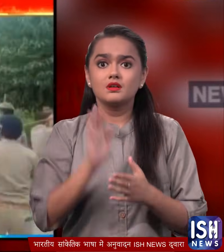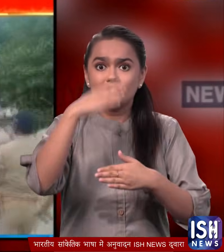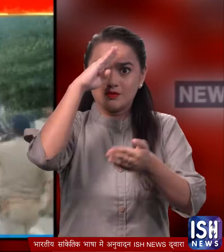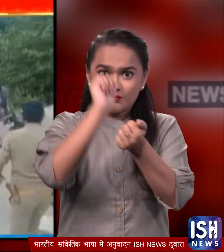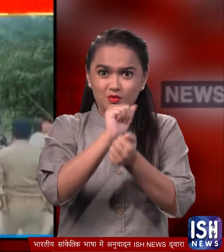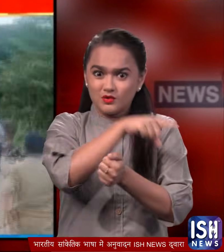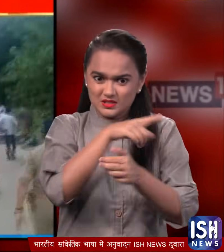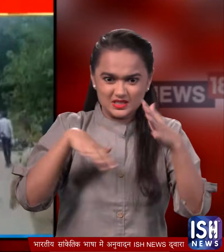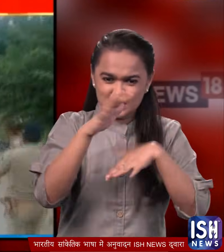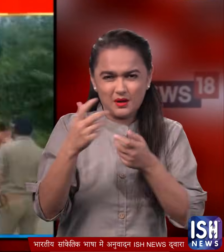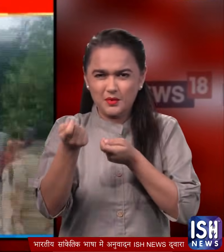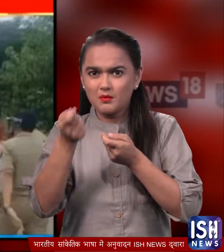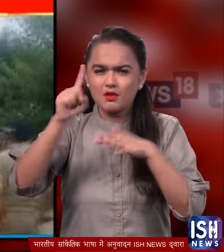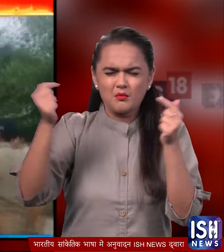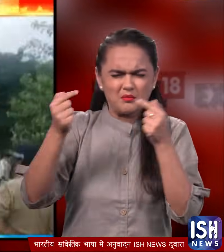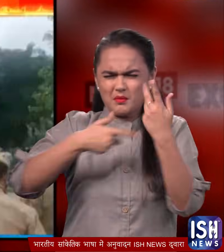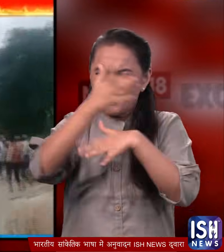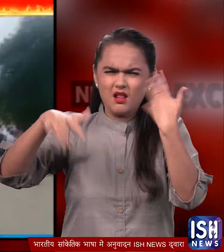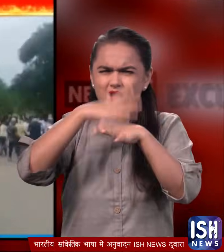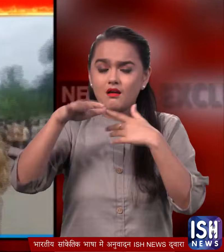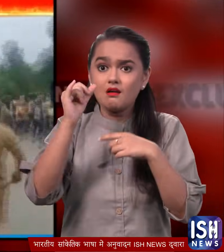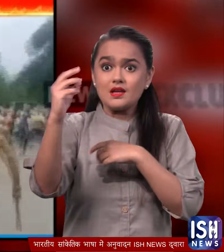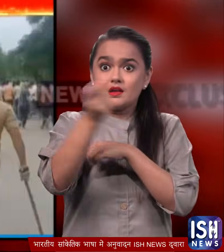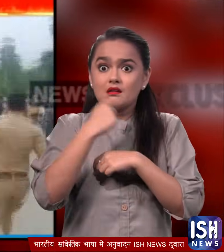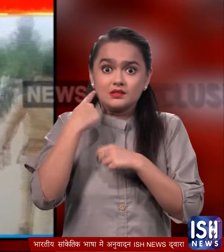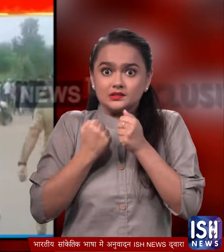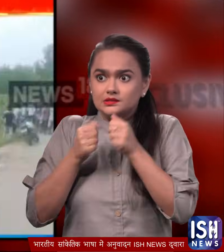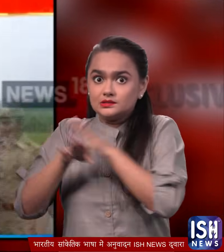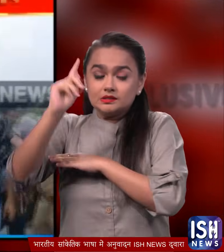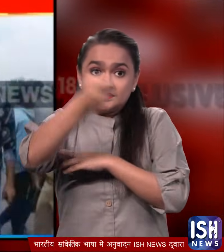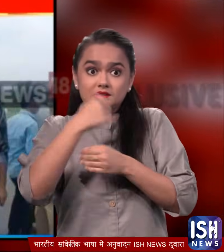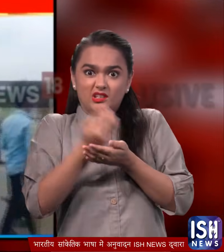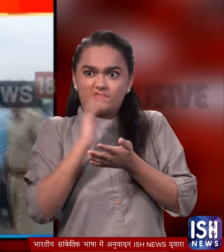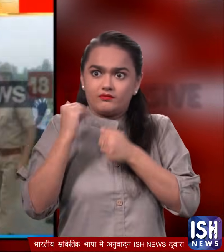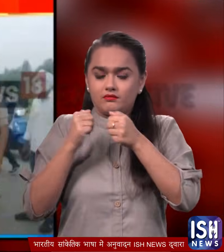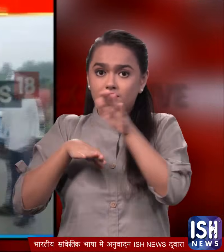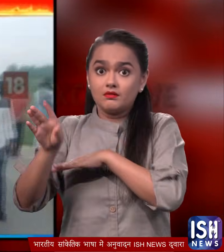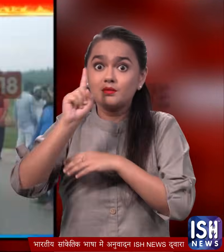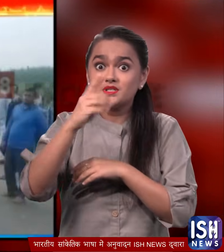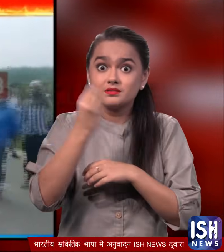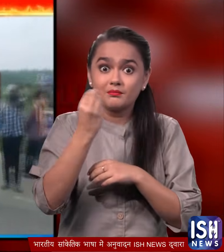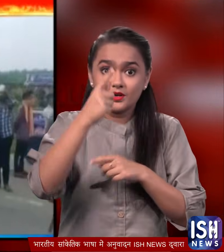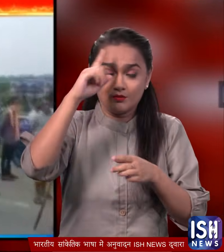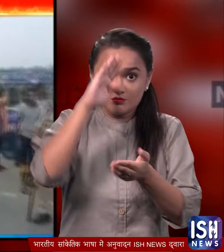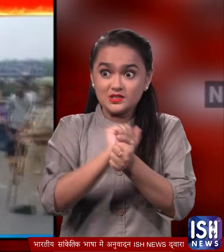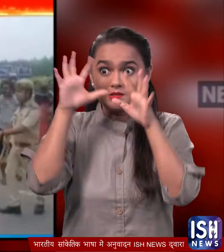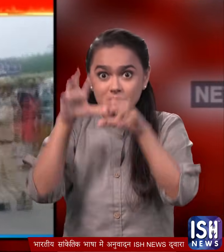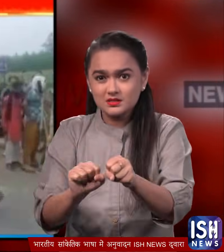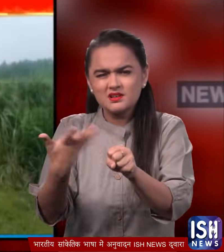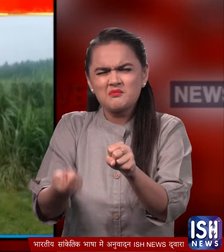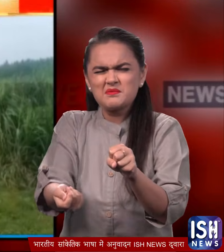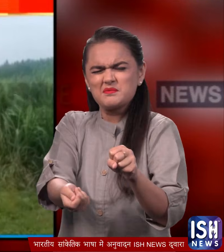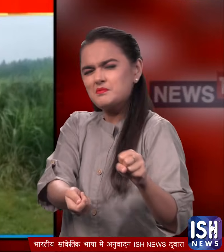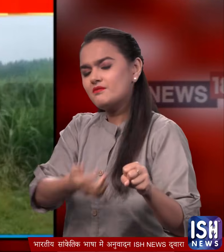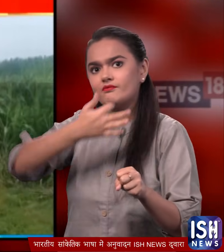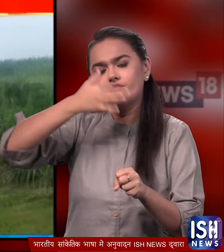पुलिस के इस एक्शन से वहां भगदड़ मच गई और लोग पिटाई से बचने के लिए इधर उधर भागने लगे, लेकिन जो पुलिस के हत्थे चढ़ा उसकी जमकर खबर ली